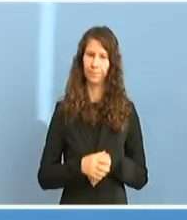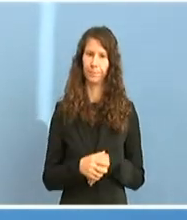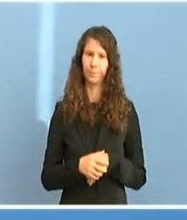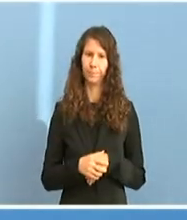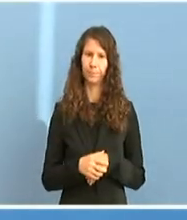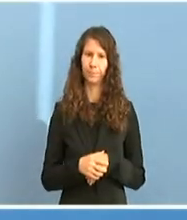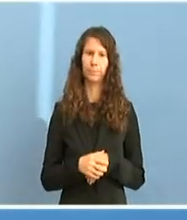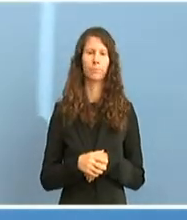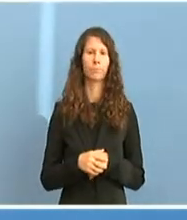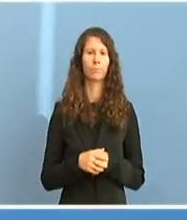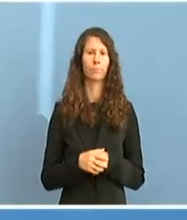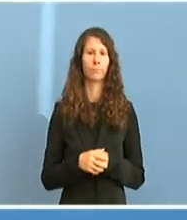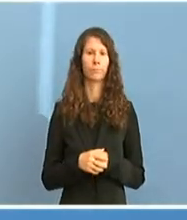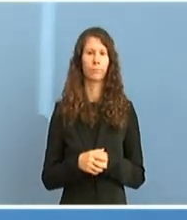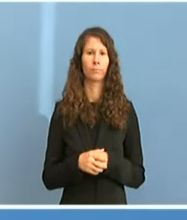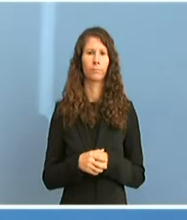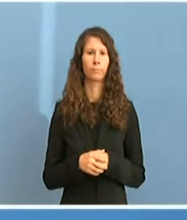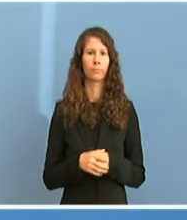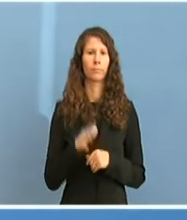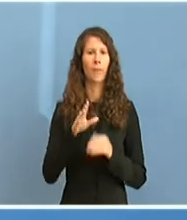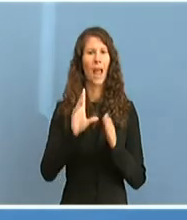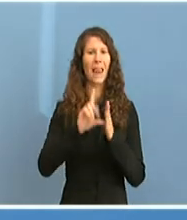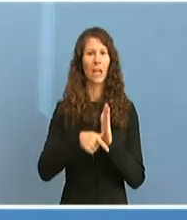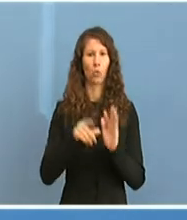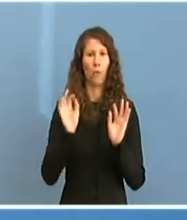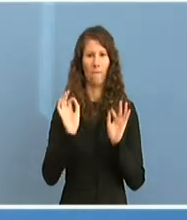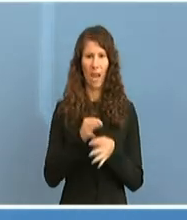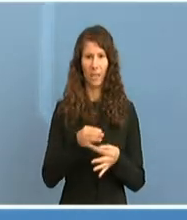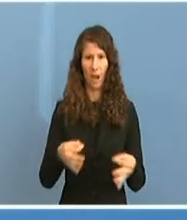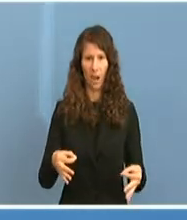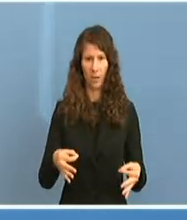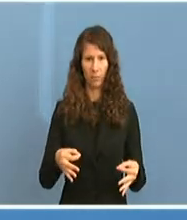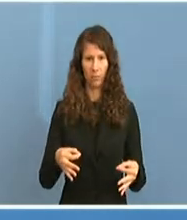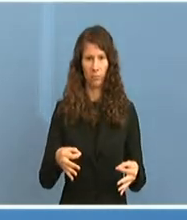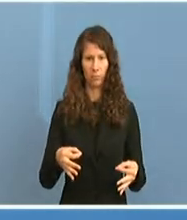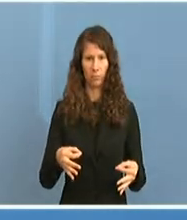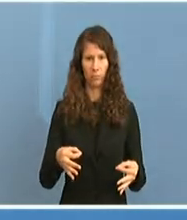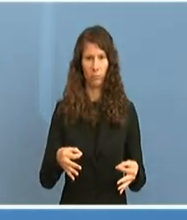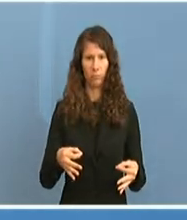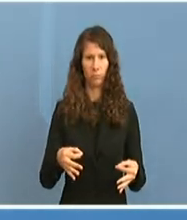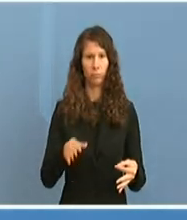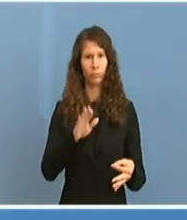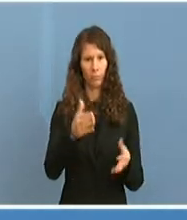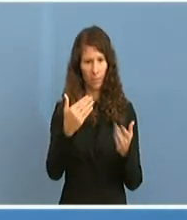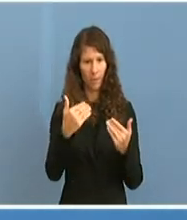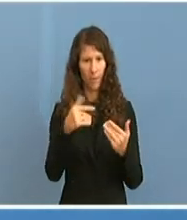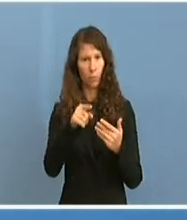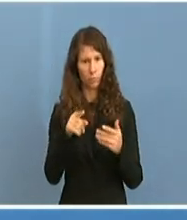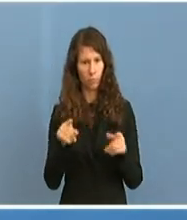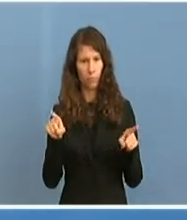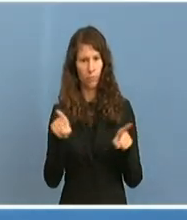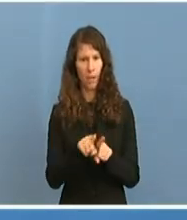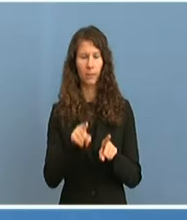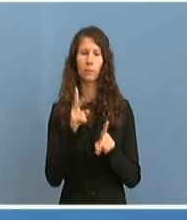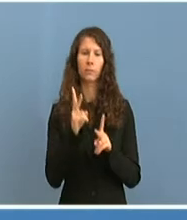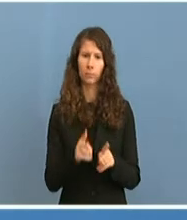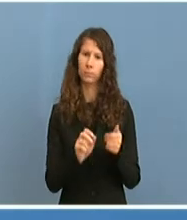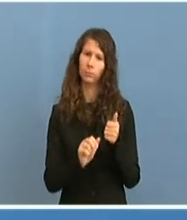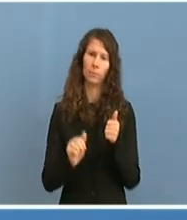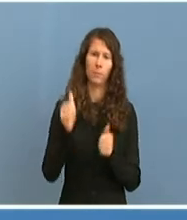die Prüfung der Leistungsfähigkeit, der Geeignetheit der Bewerbungen vorangeschaltet ist. Das ist ein